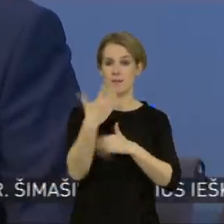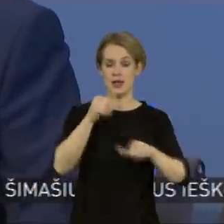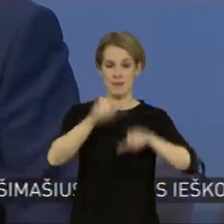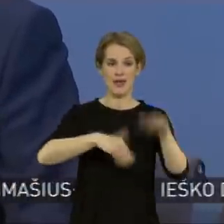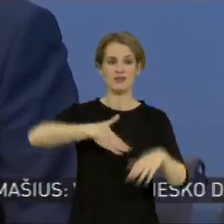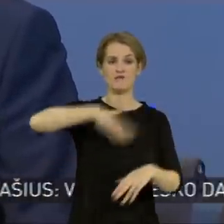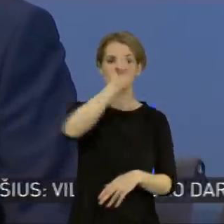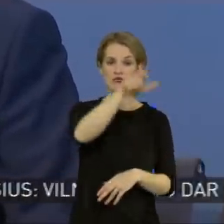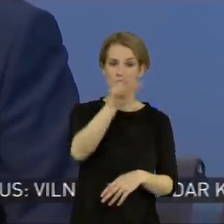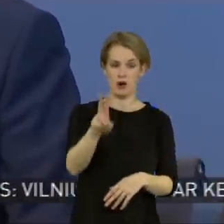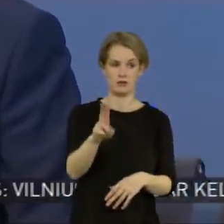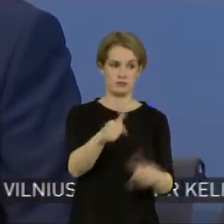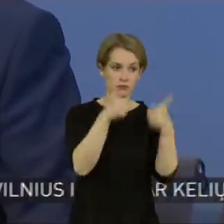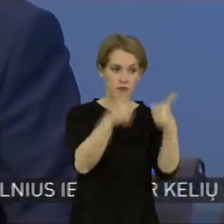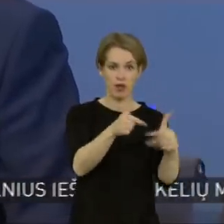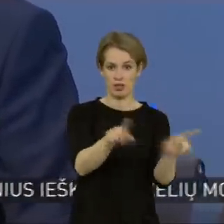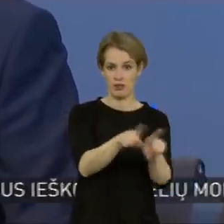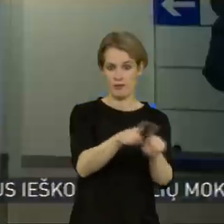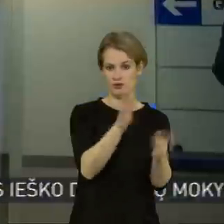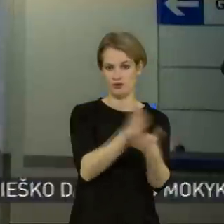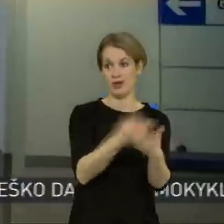nedaug skiriasi nuo kitų vakcinų.